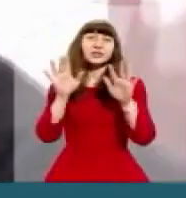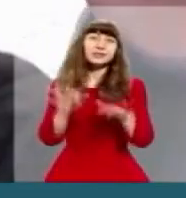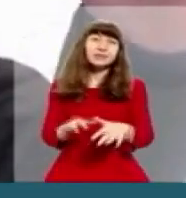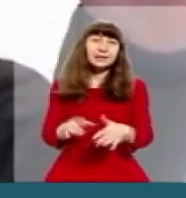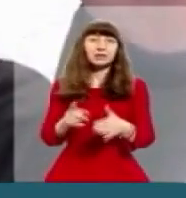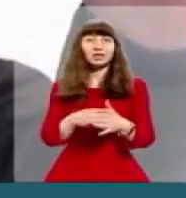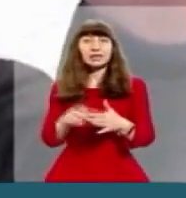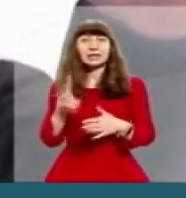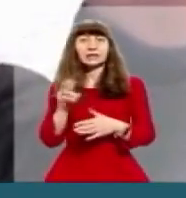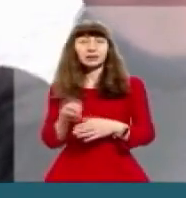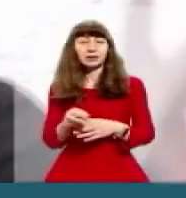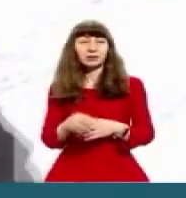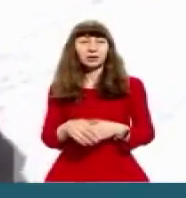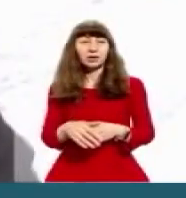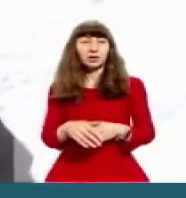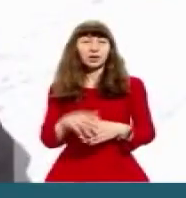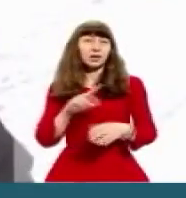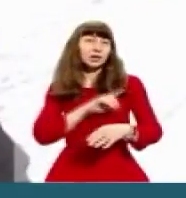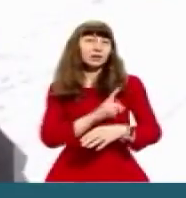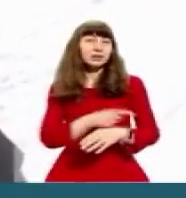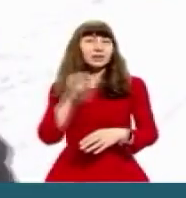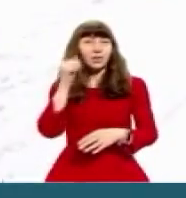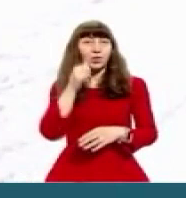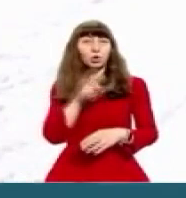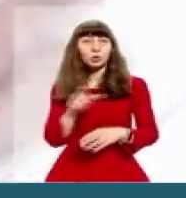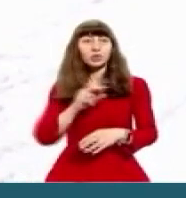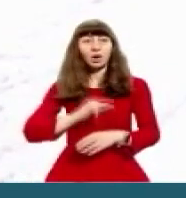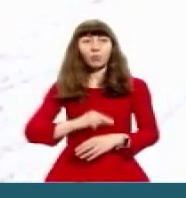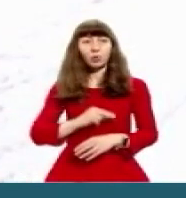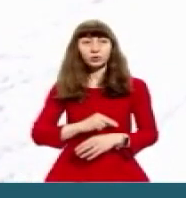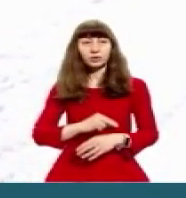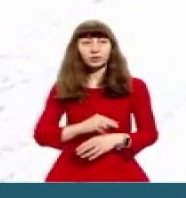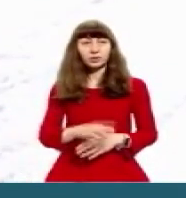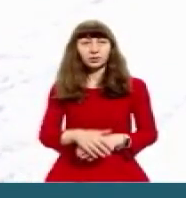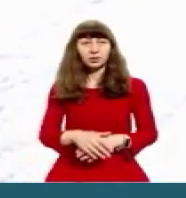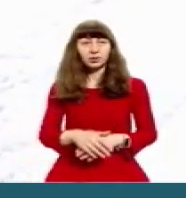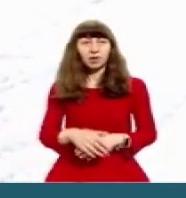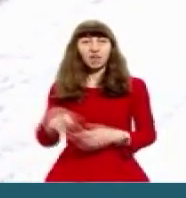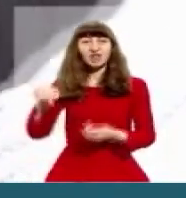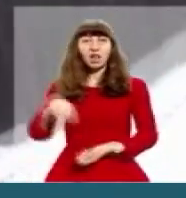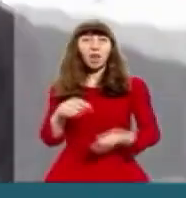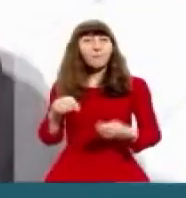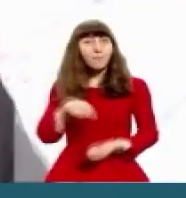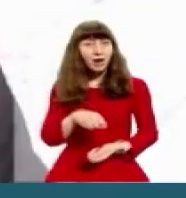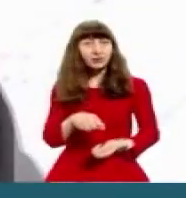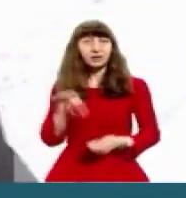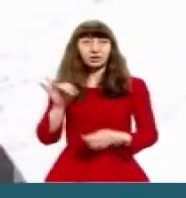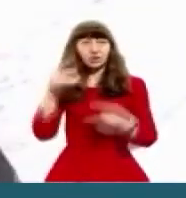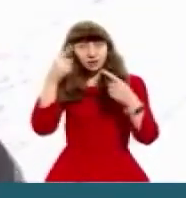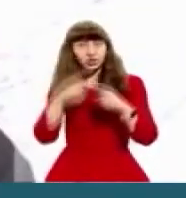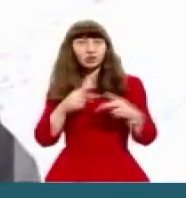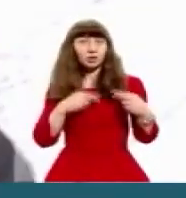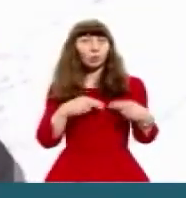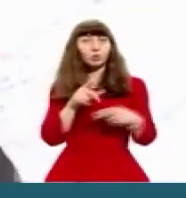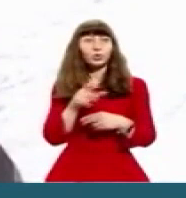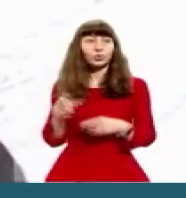снегопад, стоит лютый мороз, люди работают как на лопатах, так же на технике. То